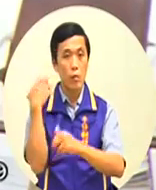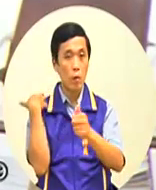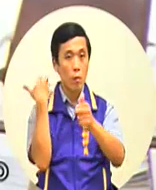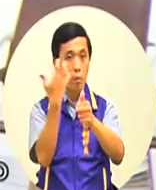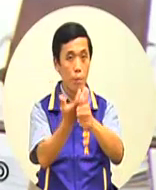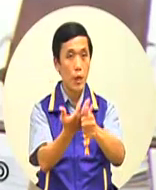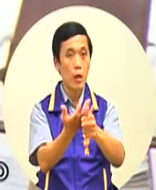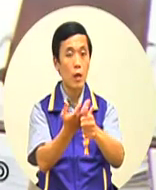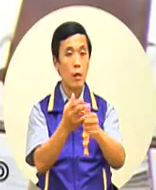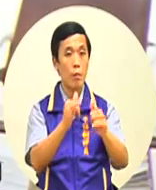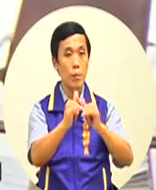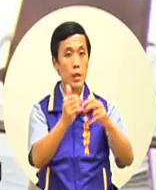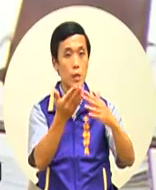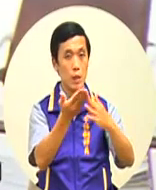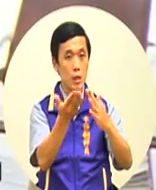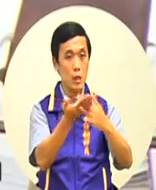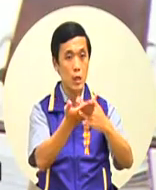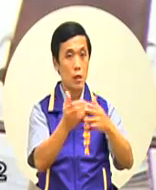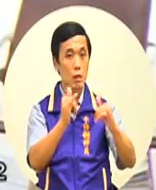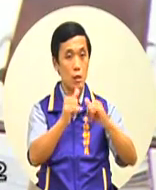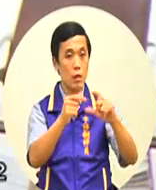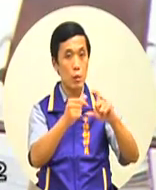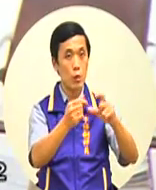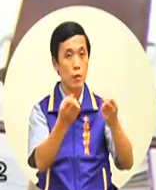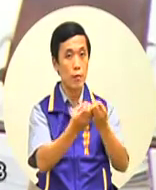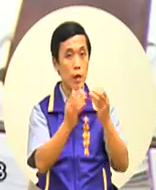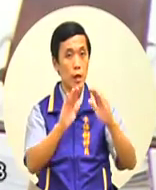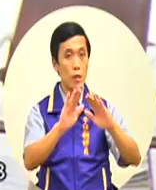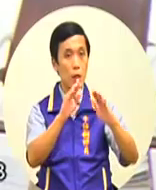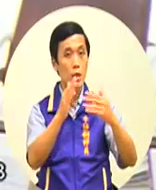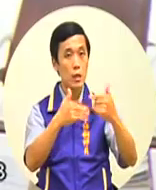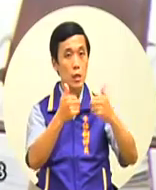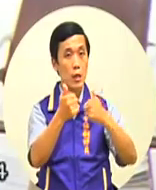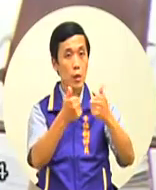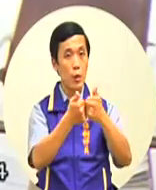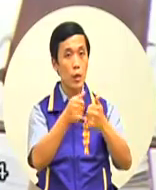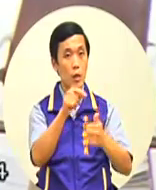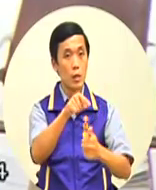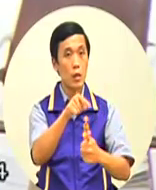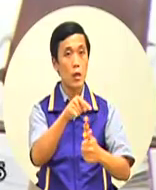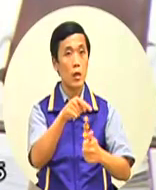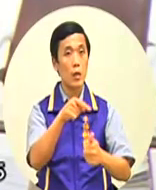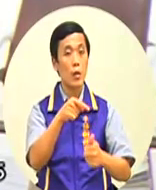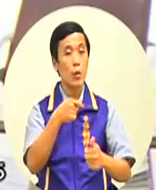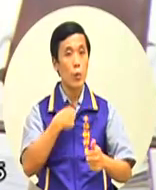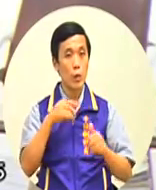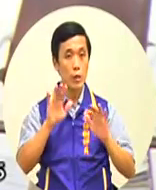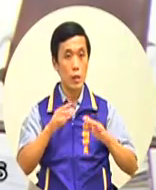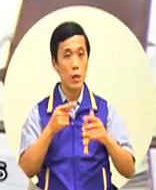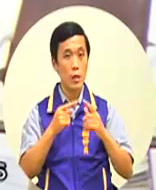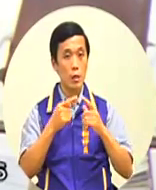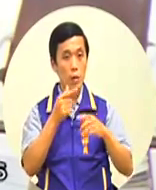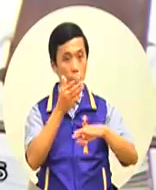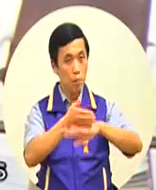展协会啊来提供，就是我们冯宝凤理事长，我觉得在这里我真的是感谢他，我觉得他的那个